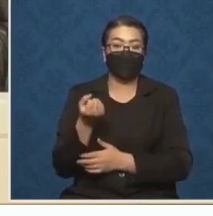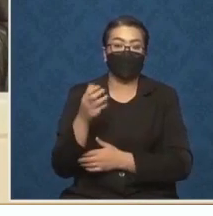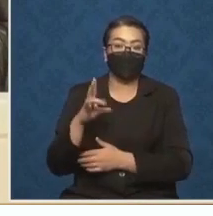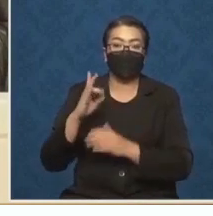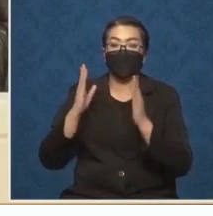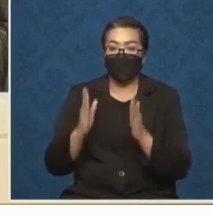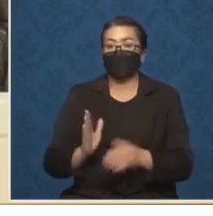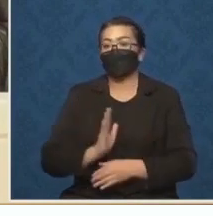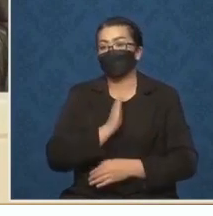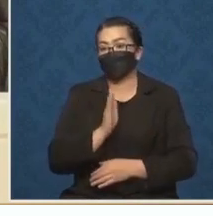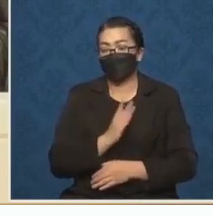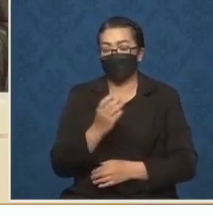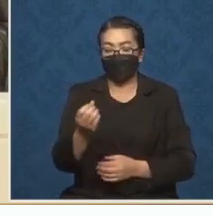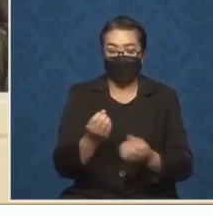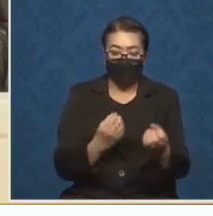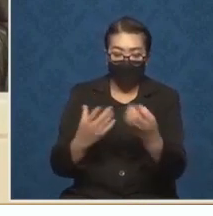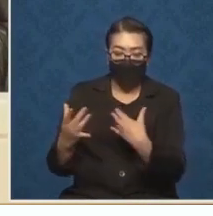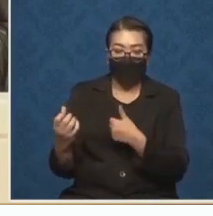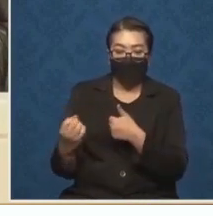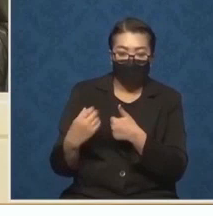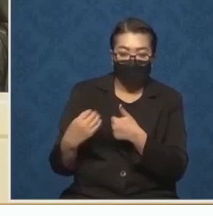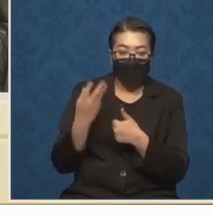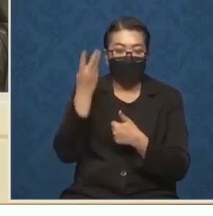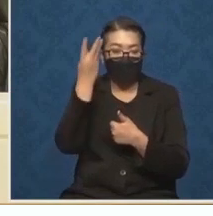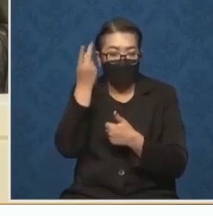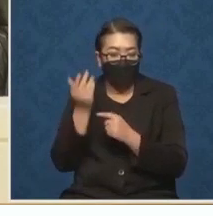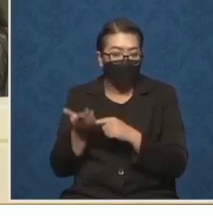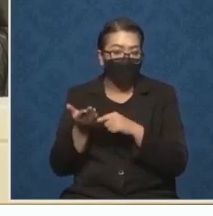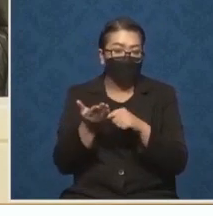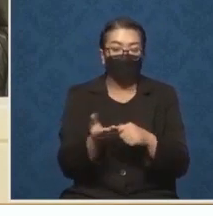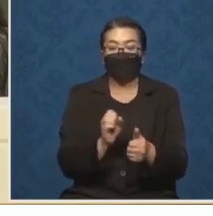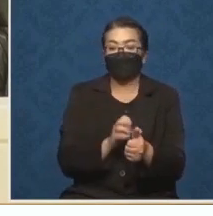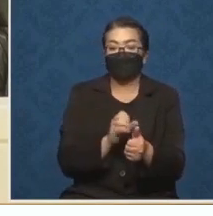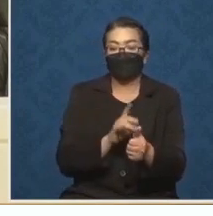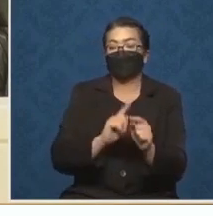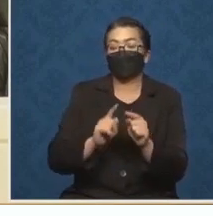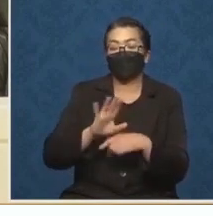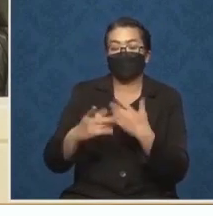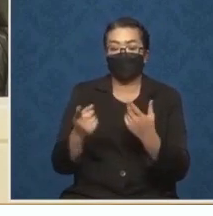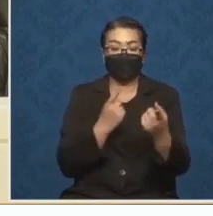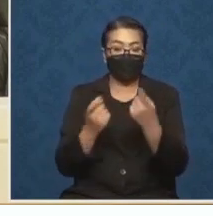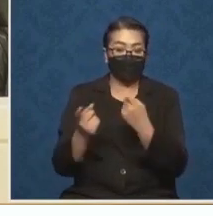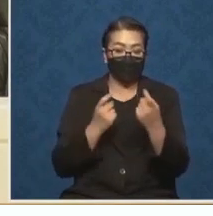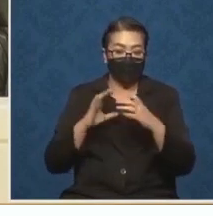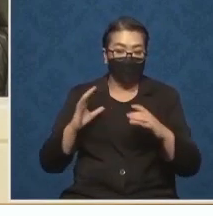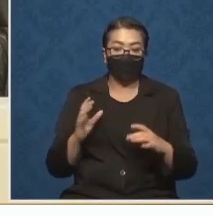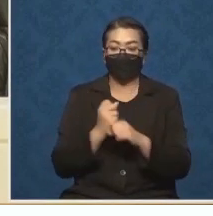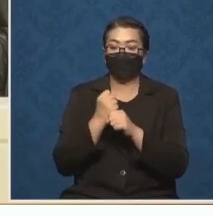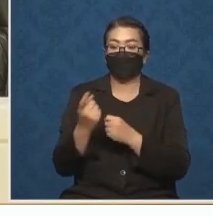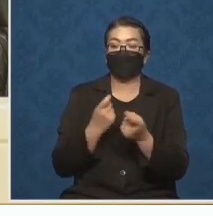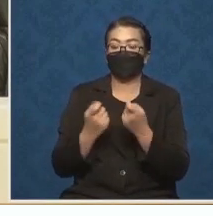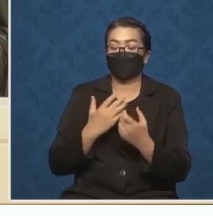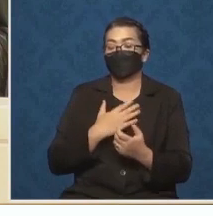านที่กรุณาให้ข้อเสนอแนะและตั้งประเด็นคำถามรวมทั้